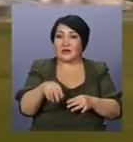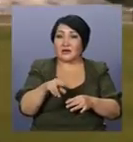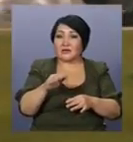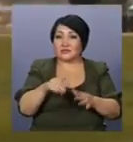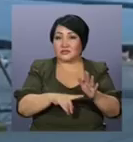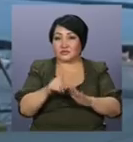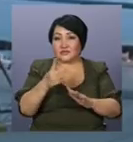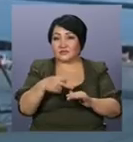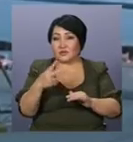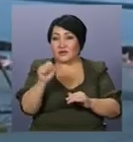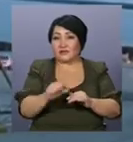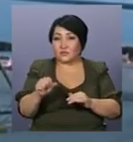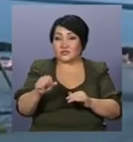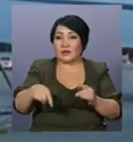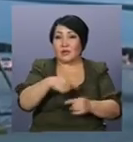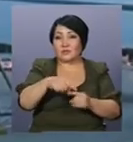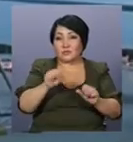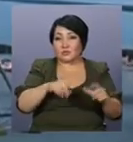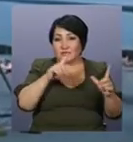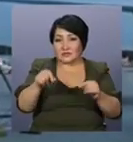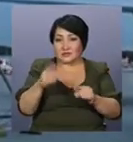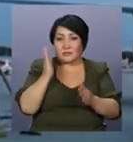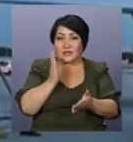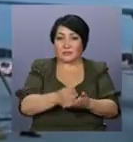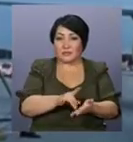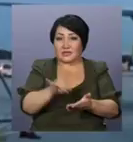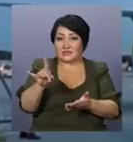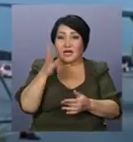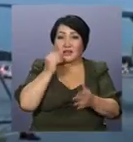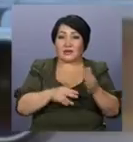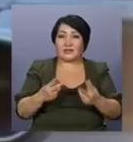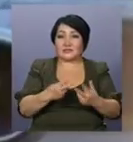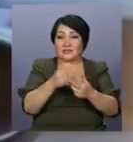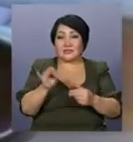22 августа. Паломники смогут вылететь прямыми рейсами из Алматы, Астаны и Шымкента.